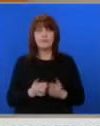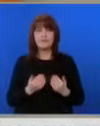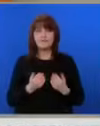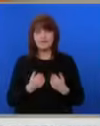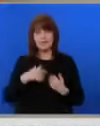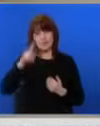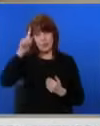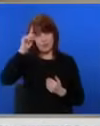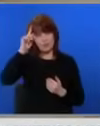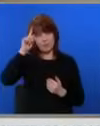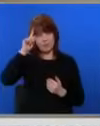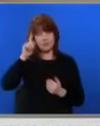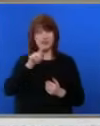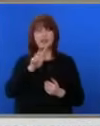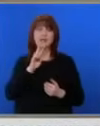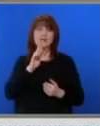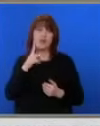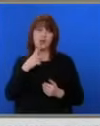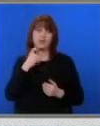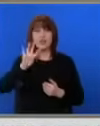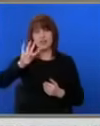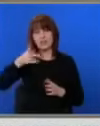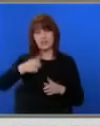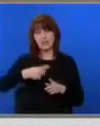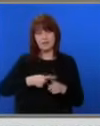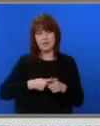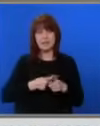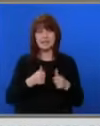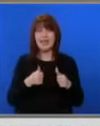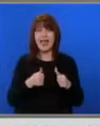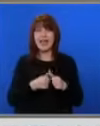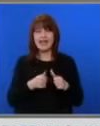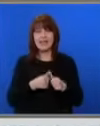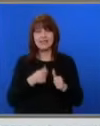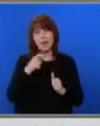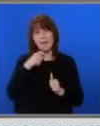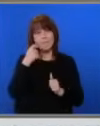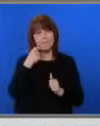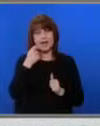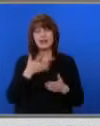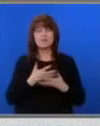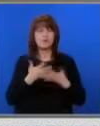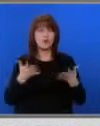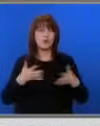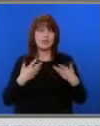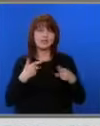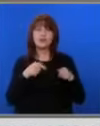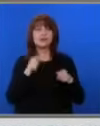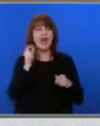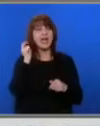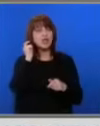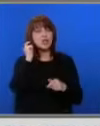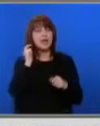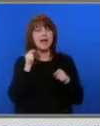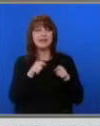Нашето момиченце, тя е на 2 години и 4 месеца, Лиза. Майка й много искаше това име.